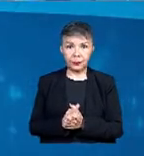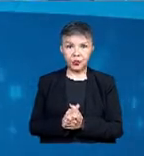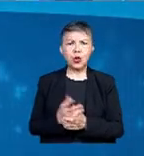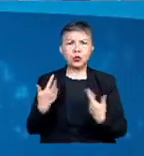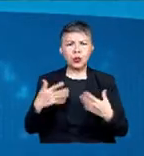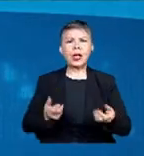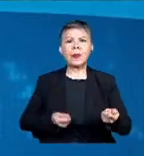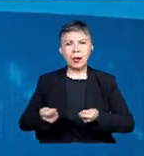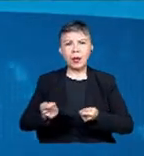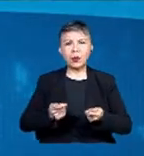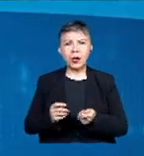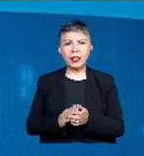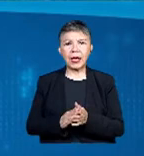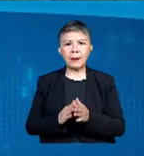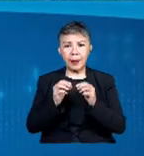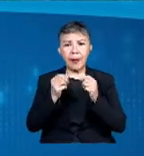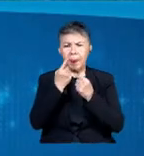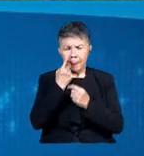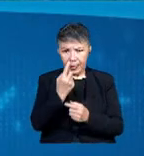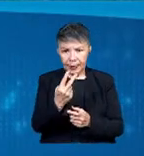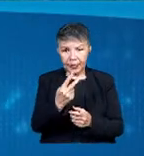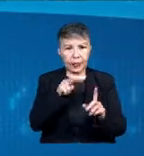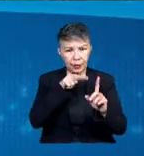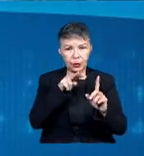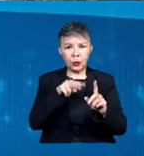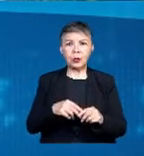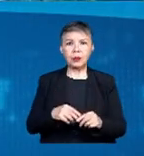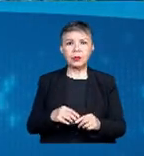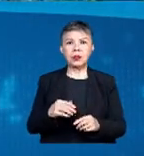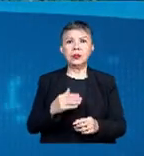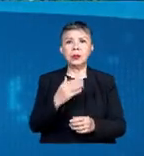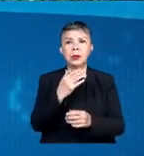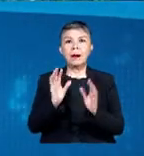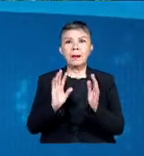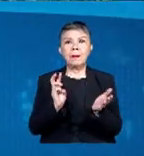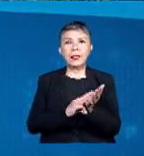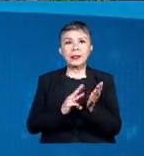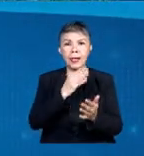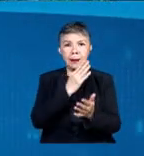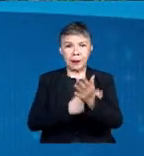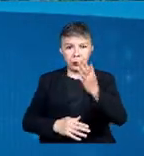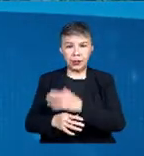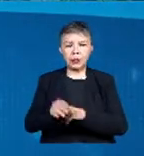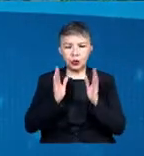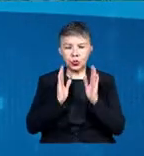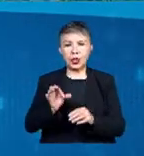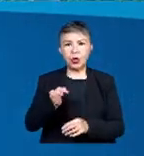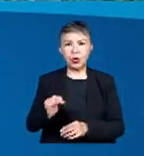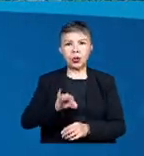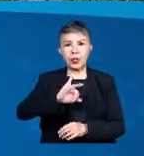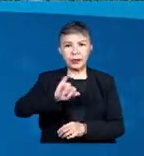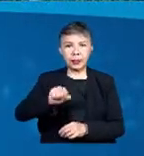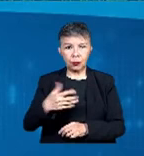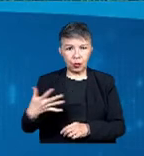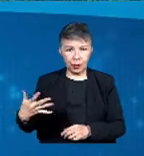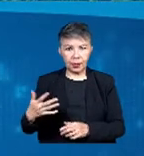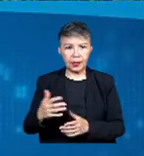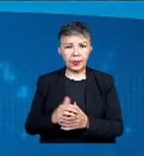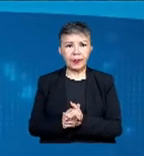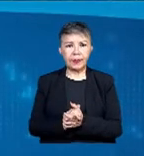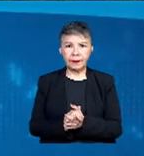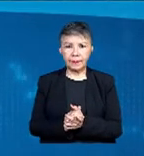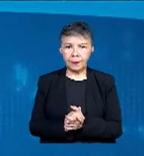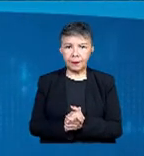lakukan. Kami memberikan pelatihan-pelatihan khusus kepada para disabilitas yang ada di Kota Jayapura. Dan kita membuat